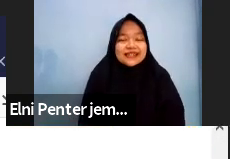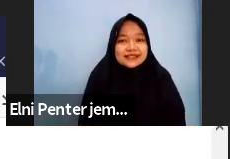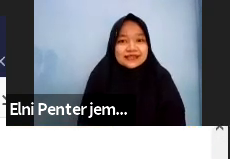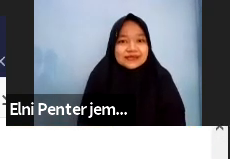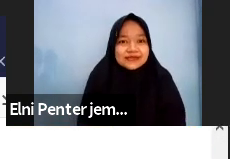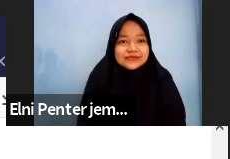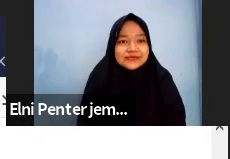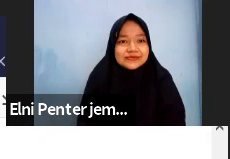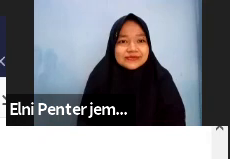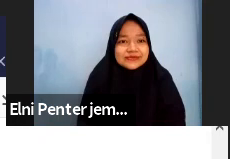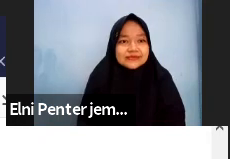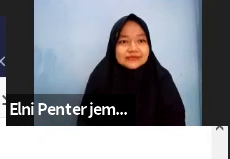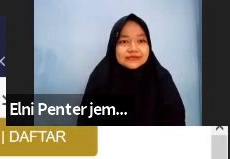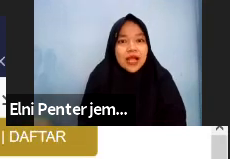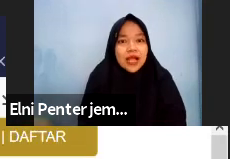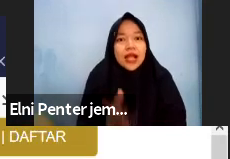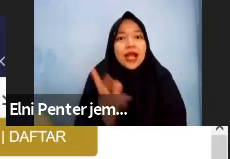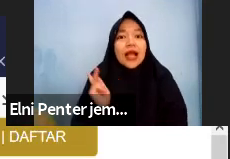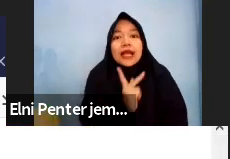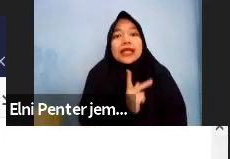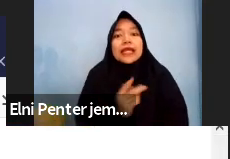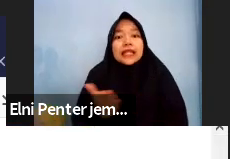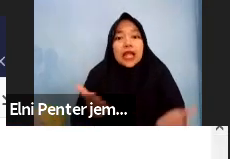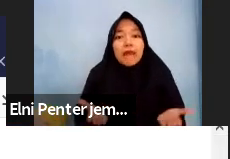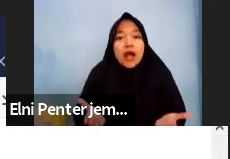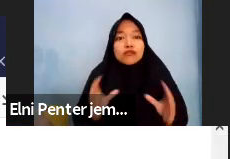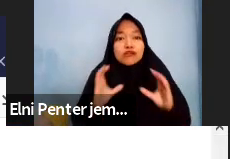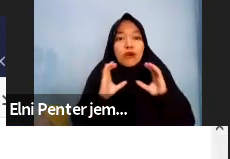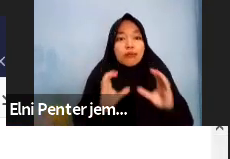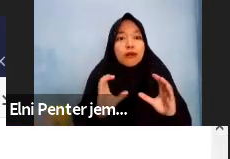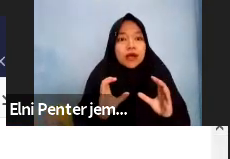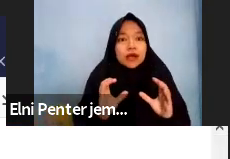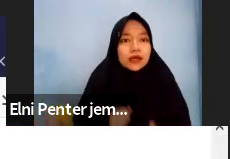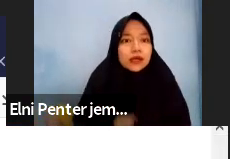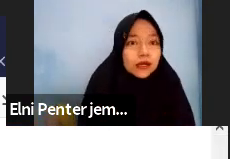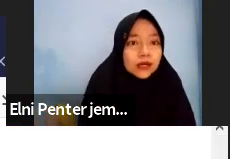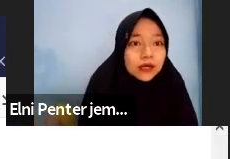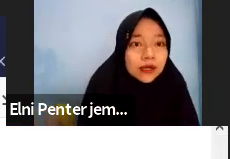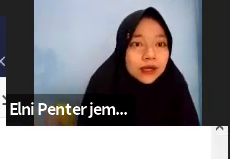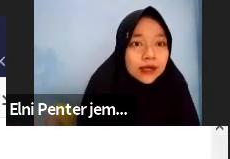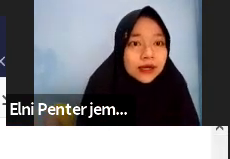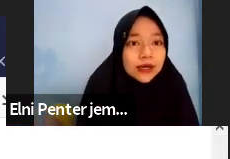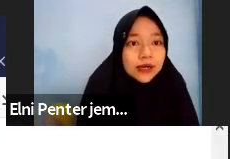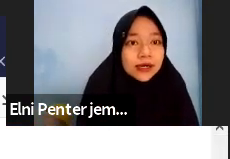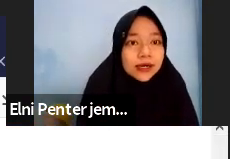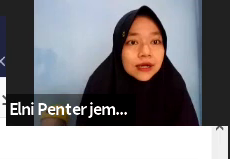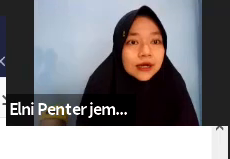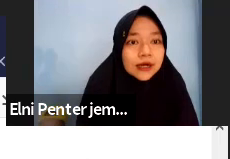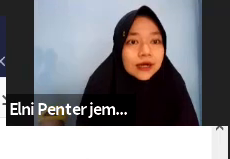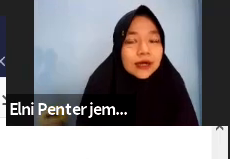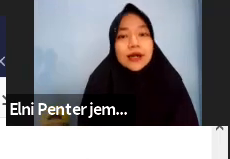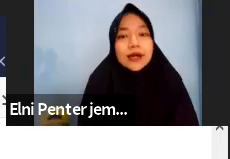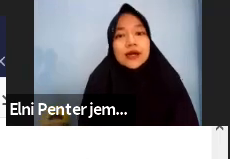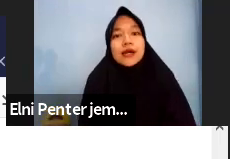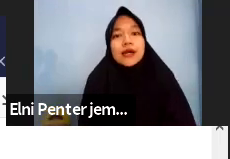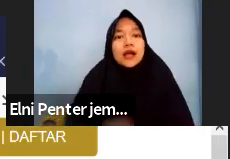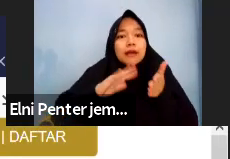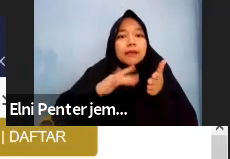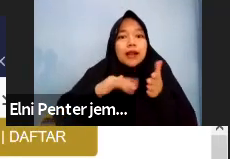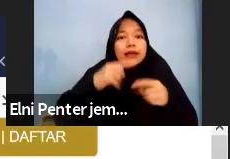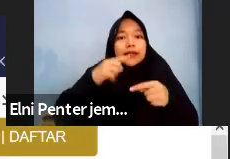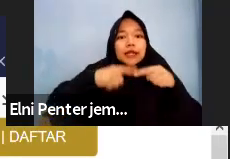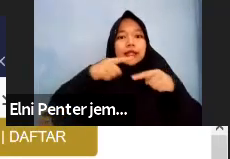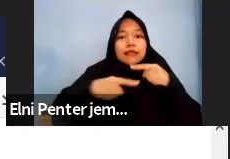Hai nah ini kita coba yang penggalan-penggalan tadi ya ya penggalan misalkan kita mau tentang wujud zat